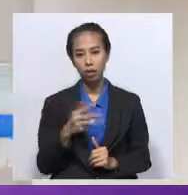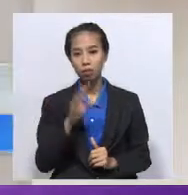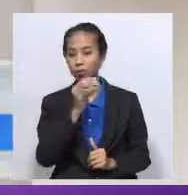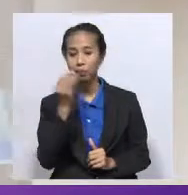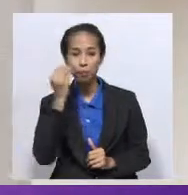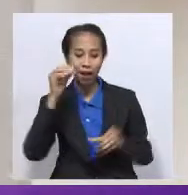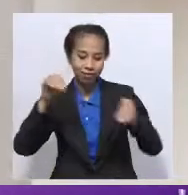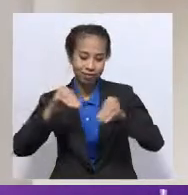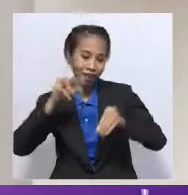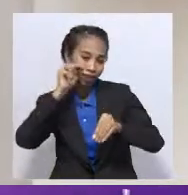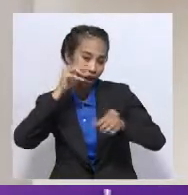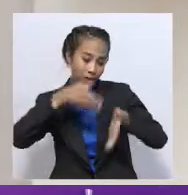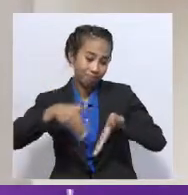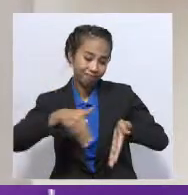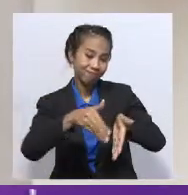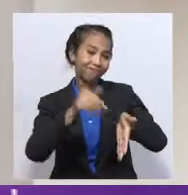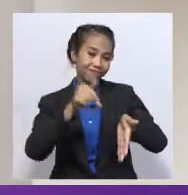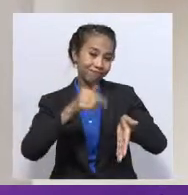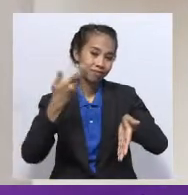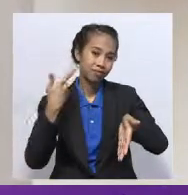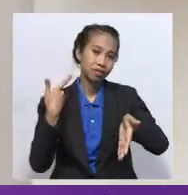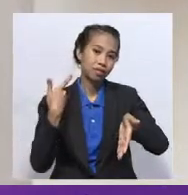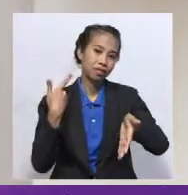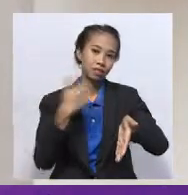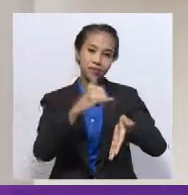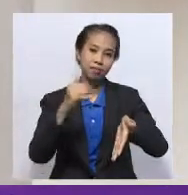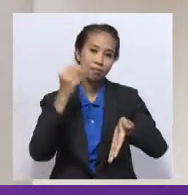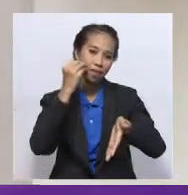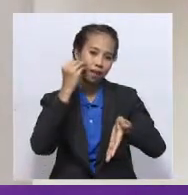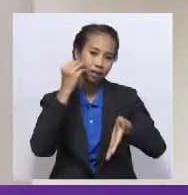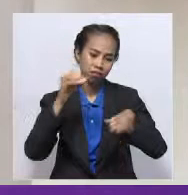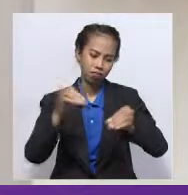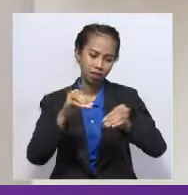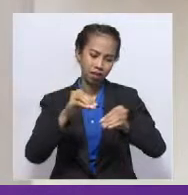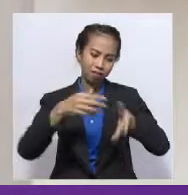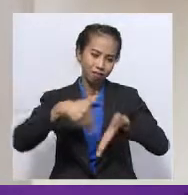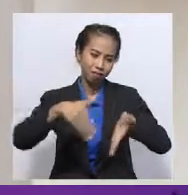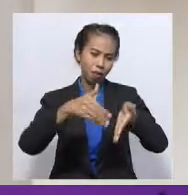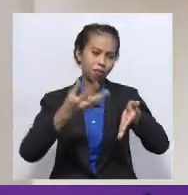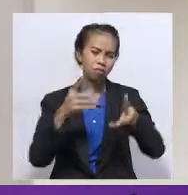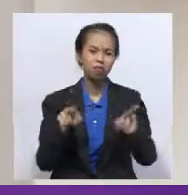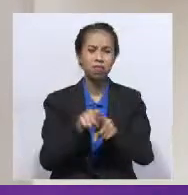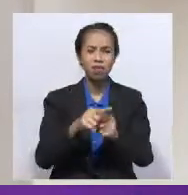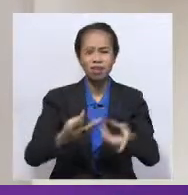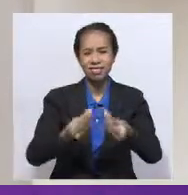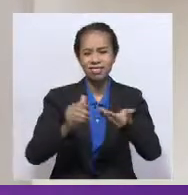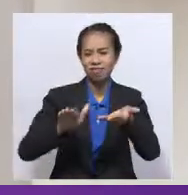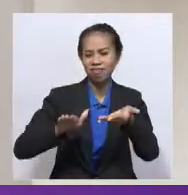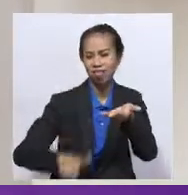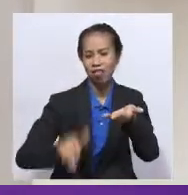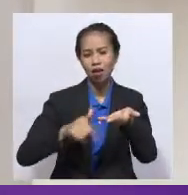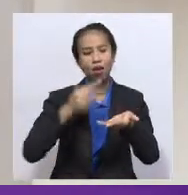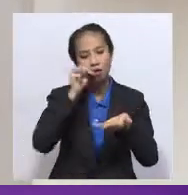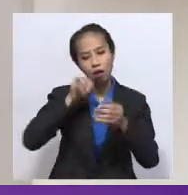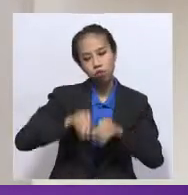งมันจะมีบริเวณริมแม่น้ำเพชรบางส่วนเนี่ยเขาต่ำนะคะค่อนข้างต่ำเขาทำให้น้ำท่วมได้ง่ายเ